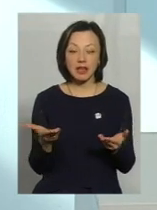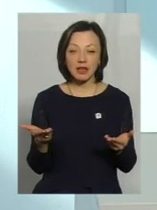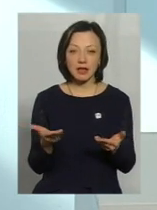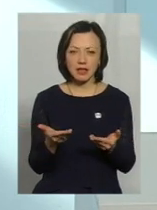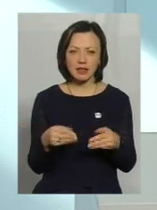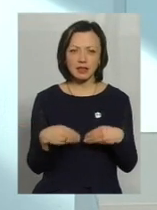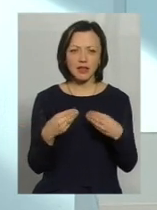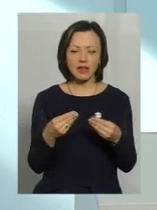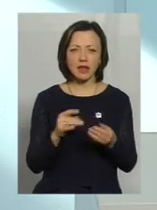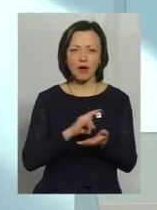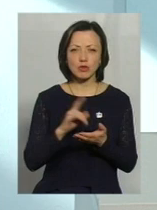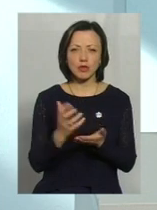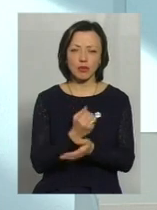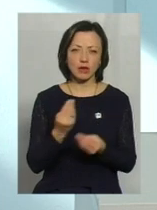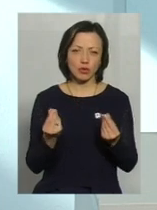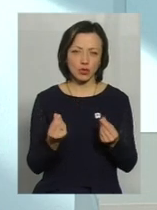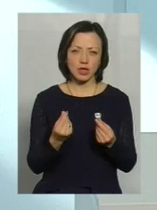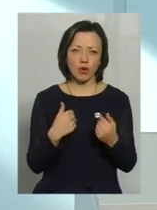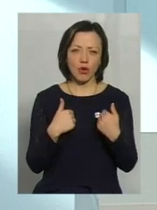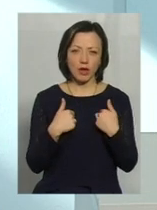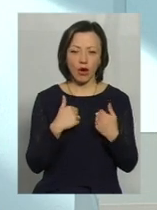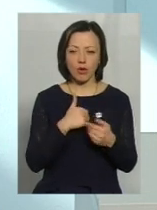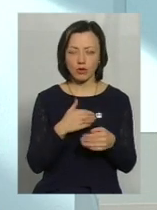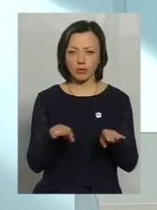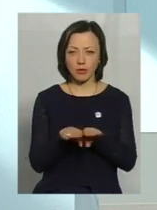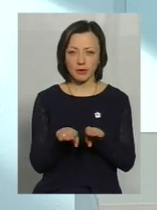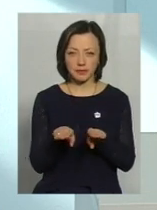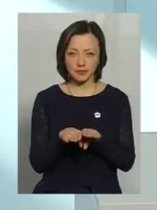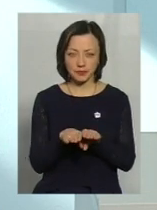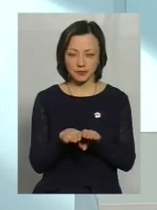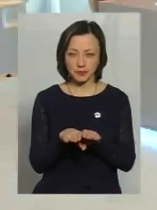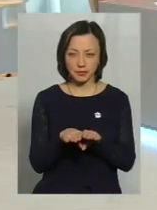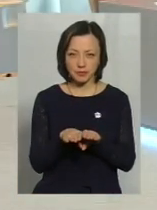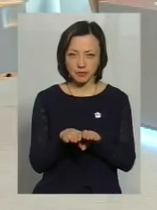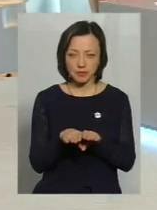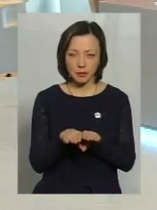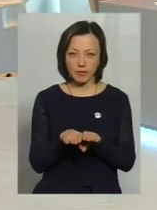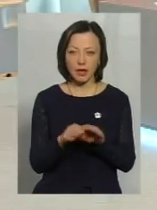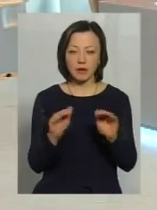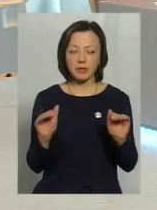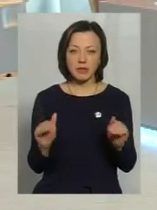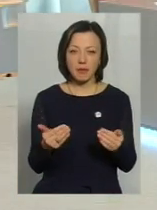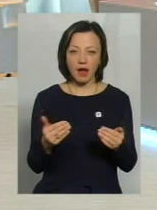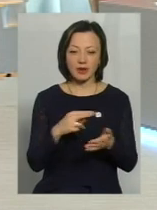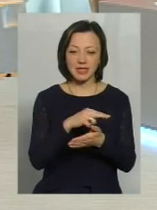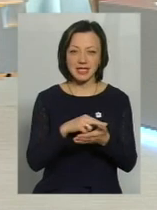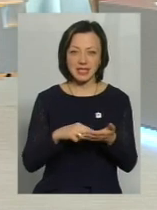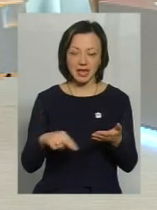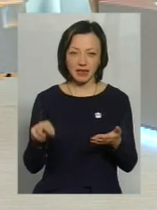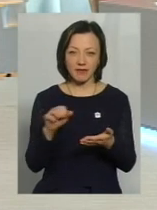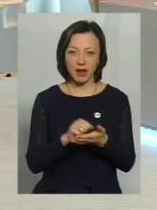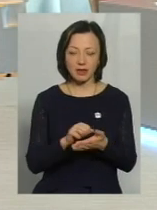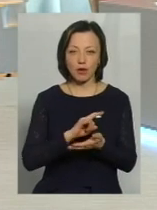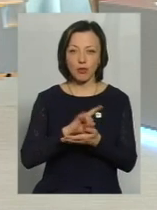давати аеропорту заробляти гроші. Я хочу для порівняння навести лише цифру. Для мінімальної сертифікації